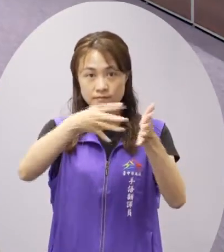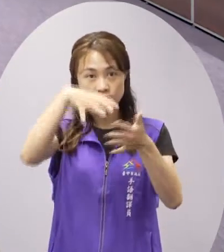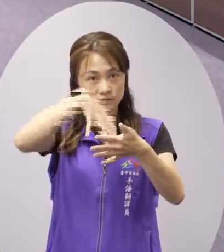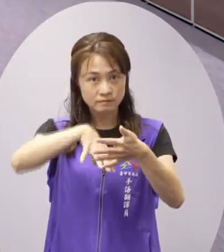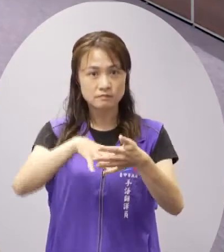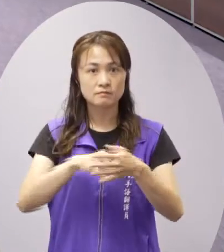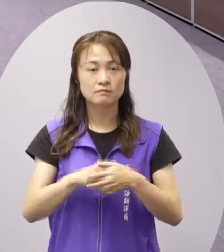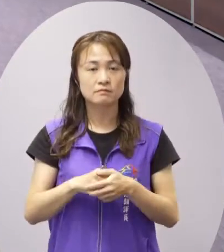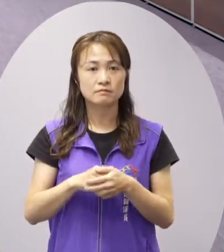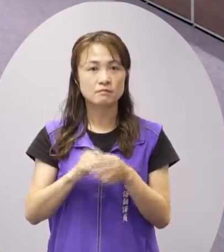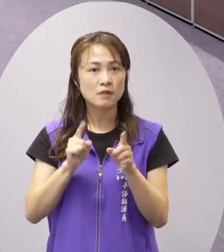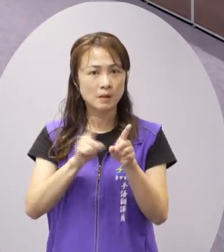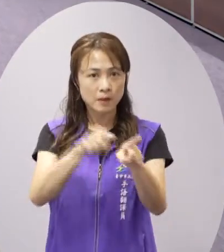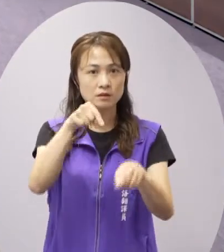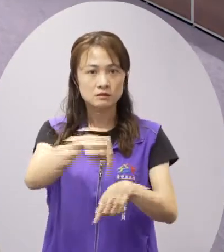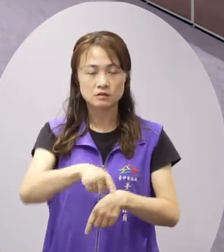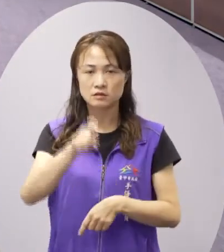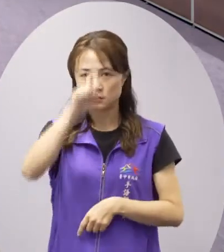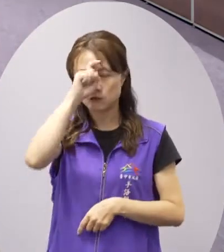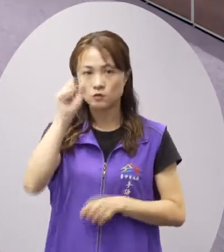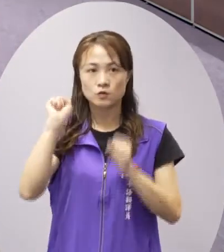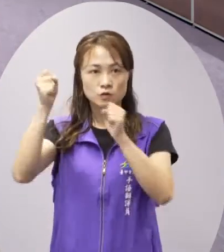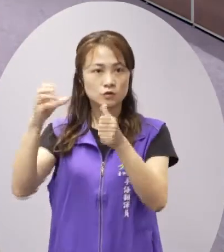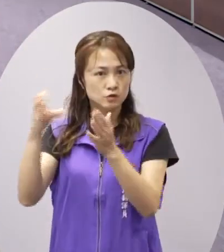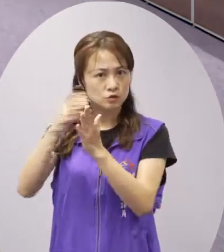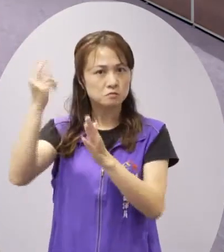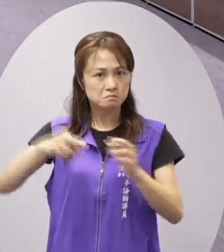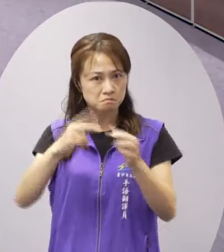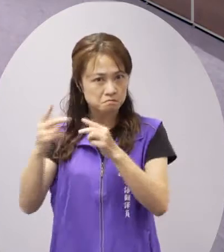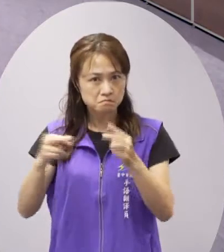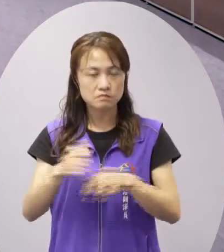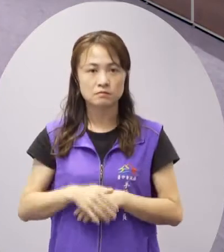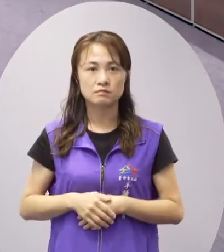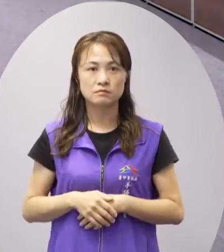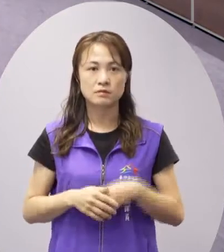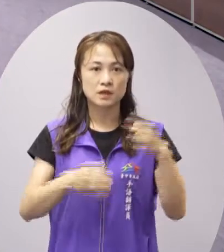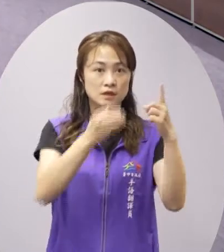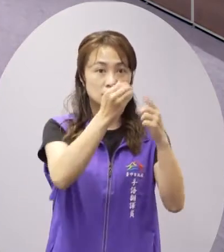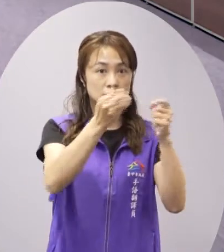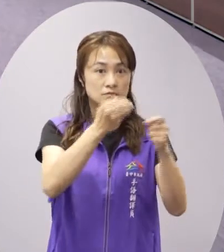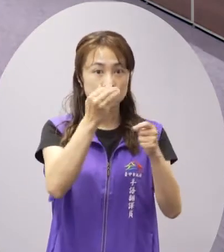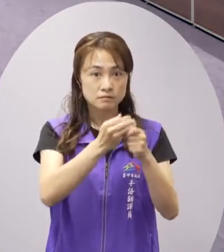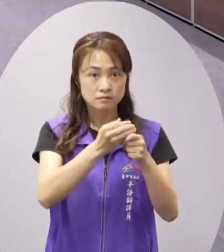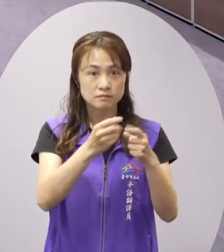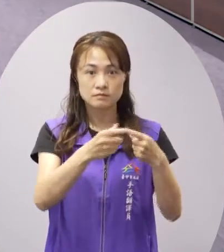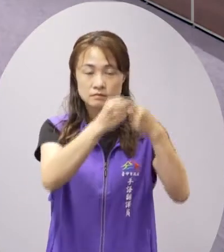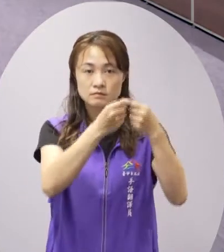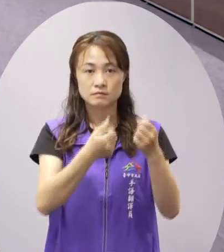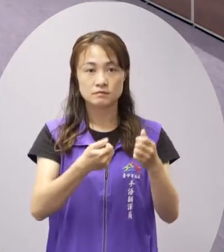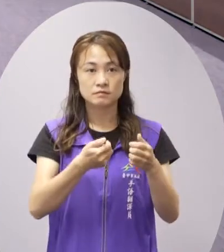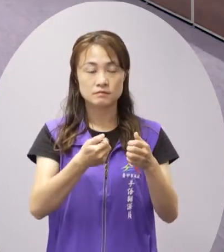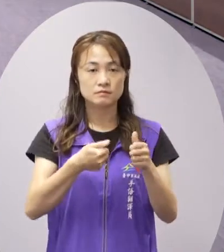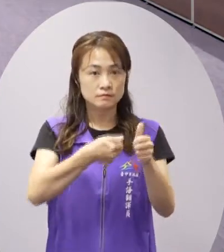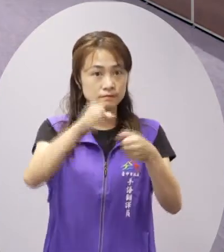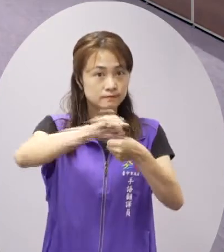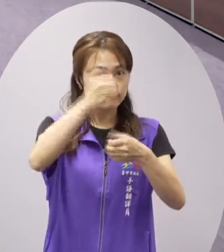话，能不能请运动局在这个修改一下，109年度第一次追加减预算，